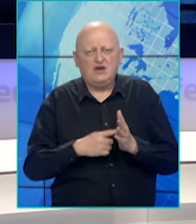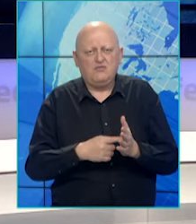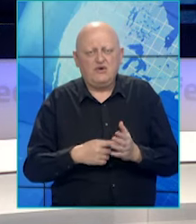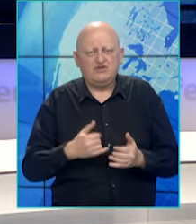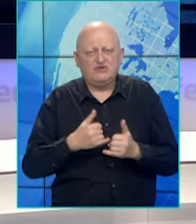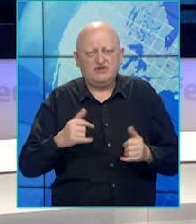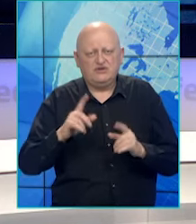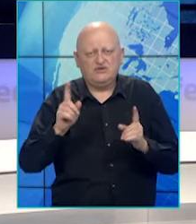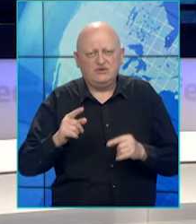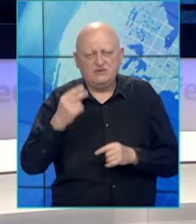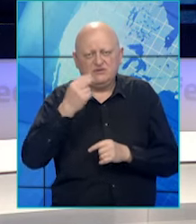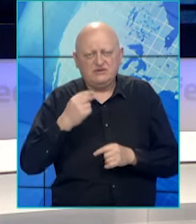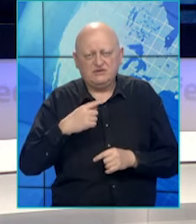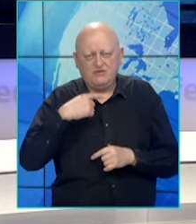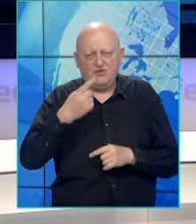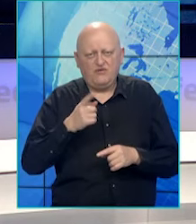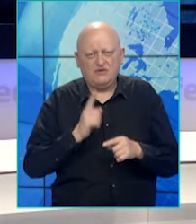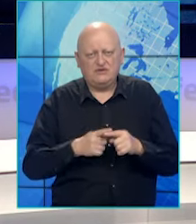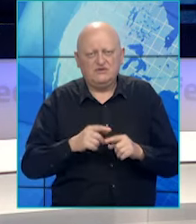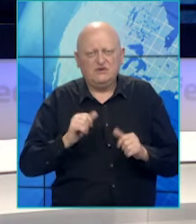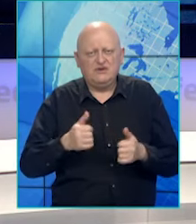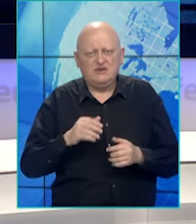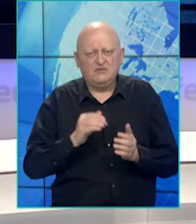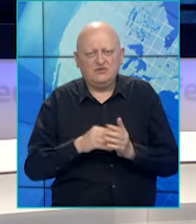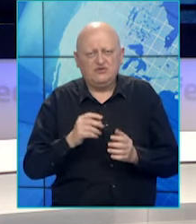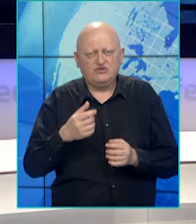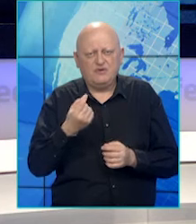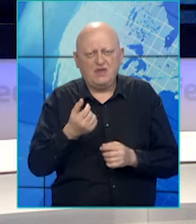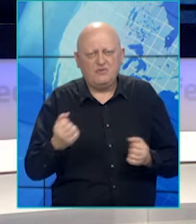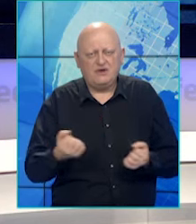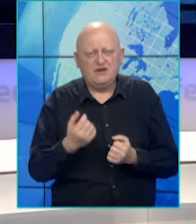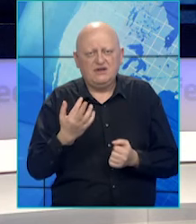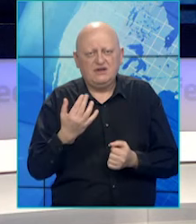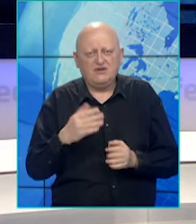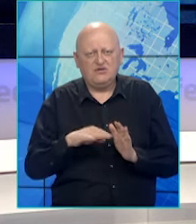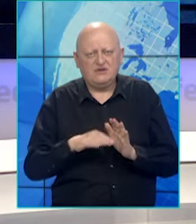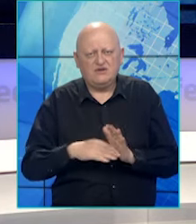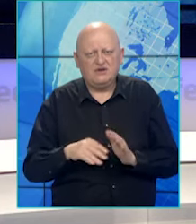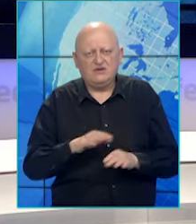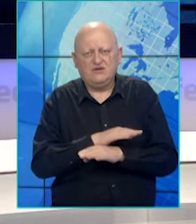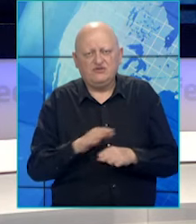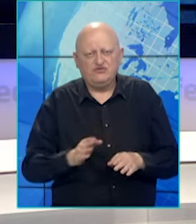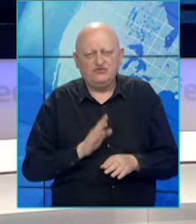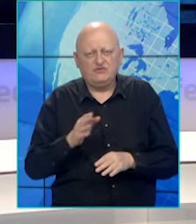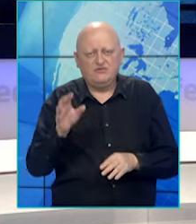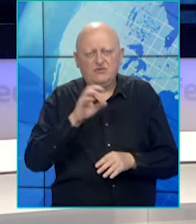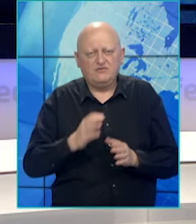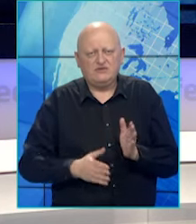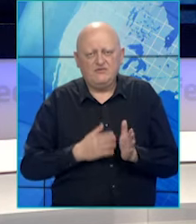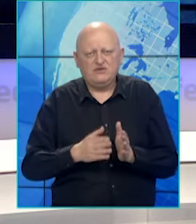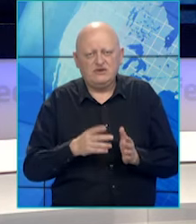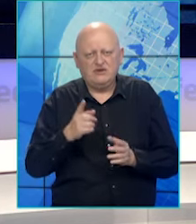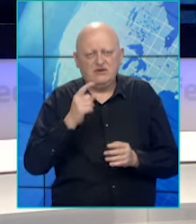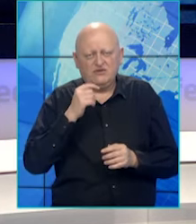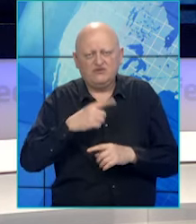Dodika pokažu da građanima u Republici Srpskoj govore istinu, jer potrebno je još malo napora, nekoliko zakona da konačno uđemo u